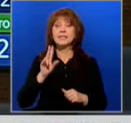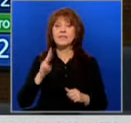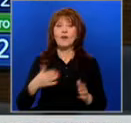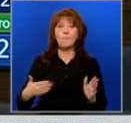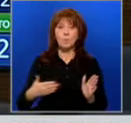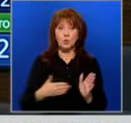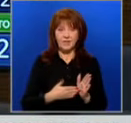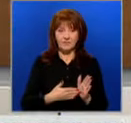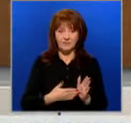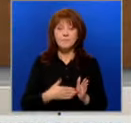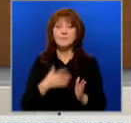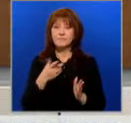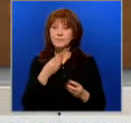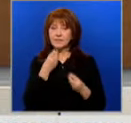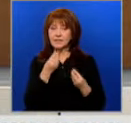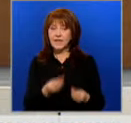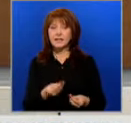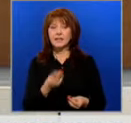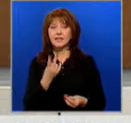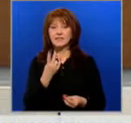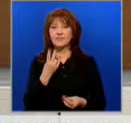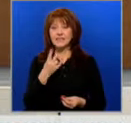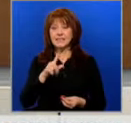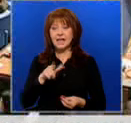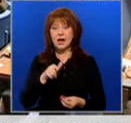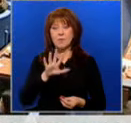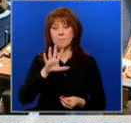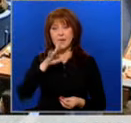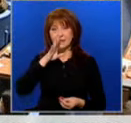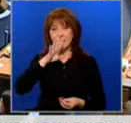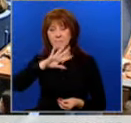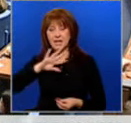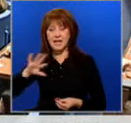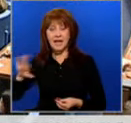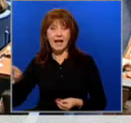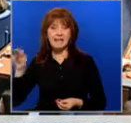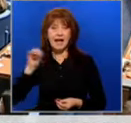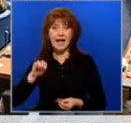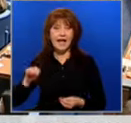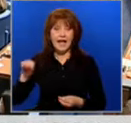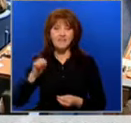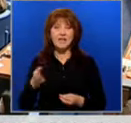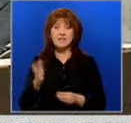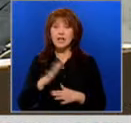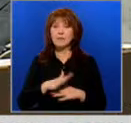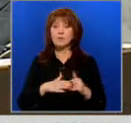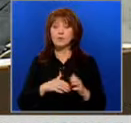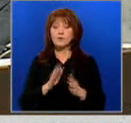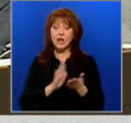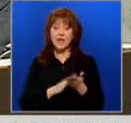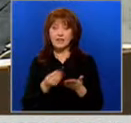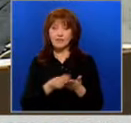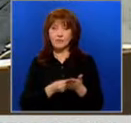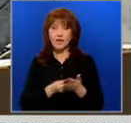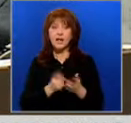въздържали се, парламентът даде разрешение за отпускане на 2,5 милиарда лева за закупуване на бойни машини. След изготвянето на договора той трябва да бъде